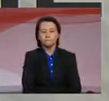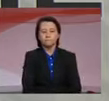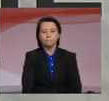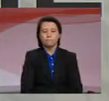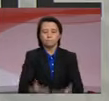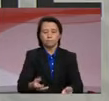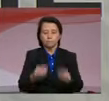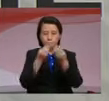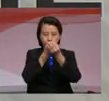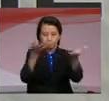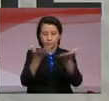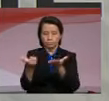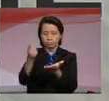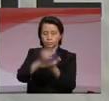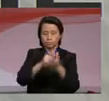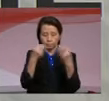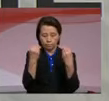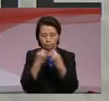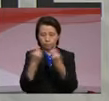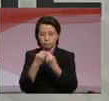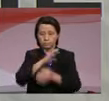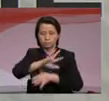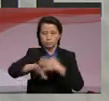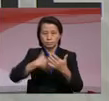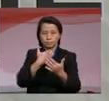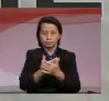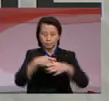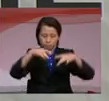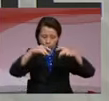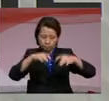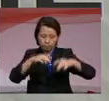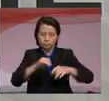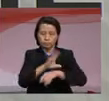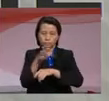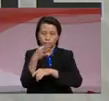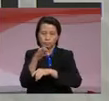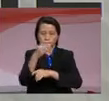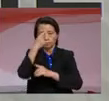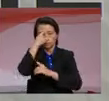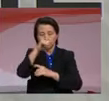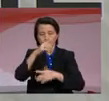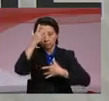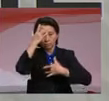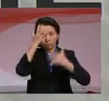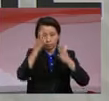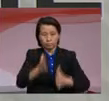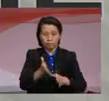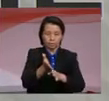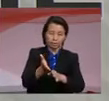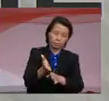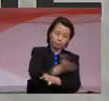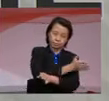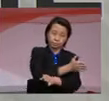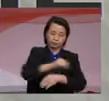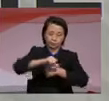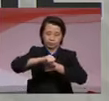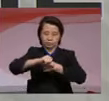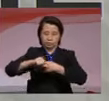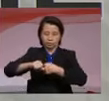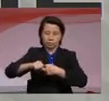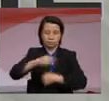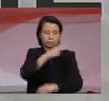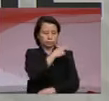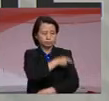Seterusnya dimaklumkan laporan jumlah kumulatif saringan dan ujian COVID-19 untuk pesakit sebelum menjalani pembedahan